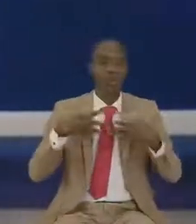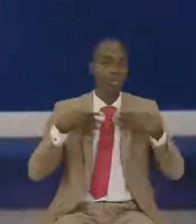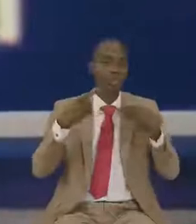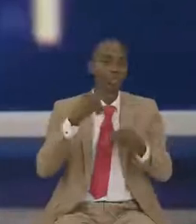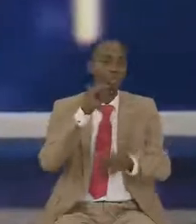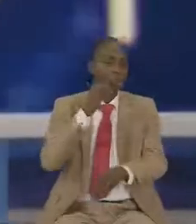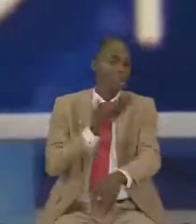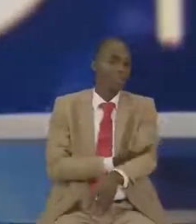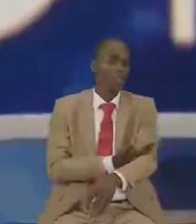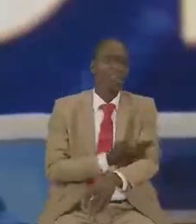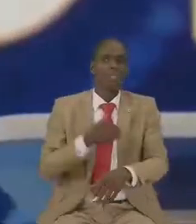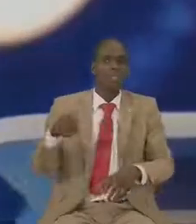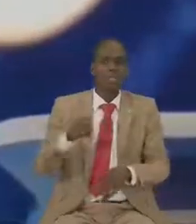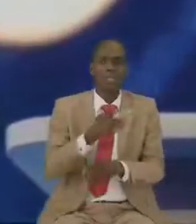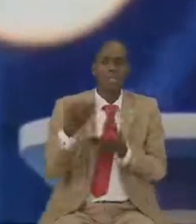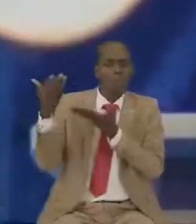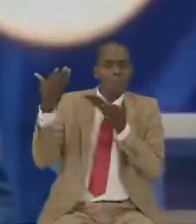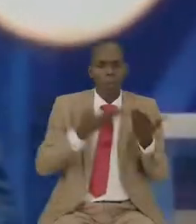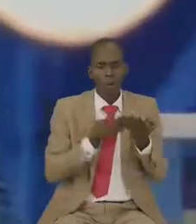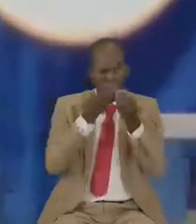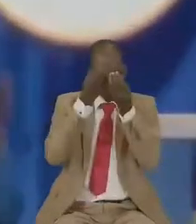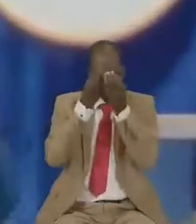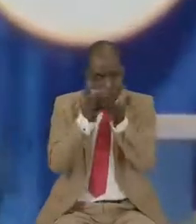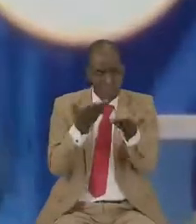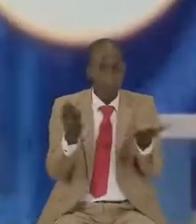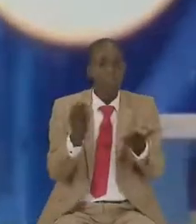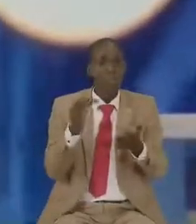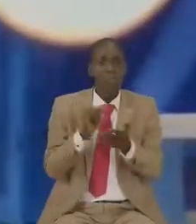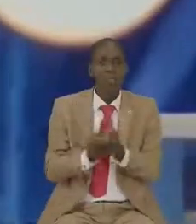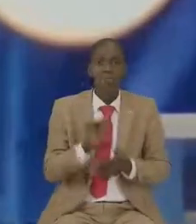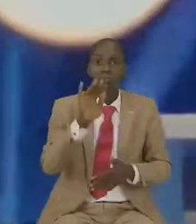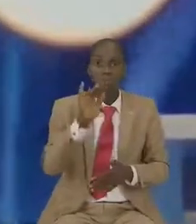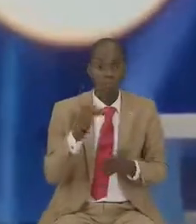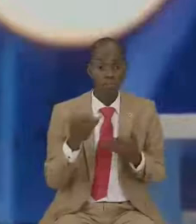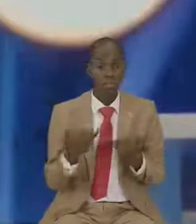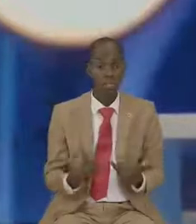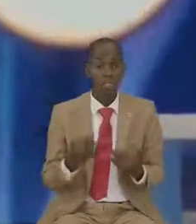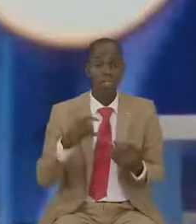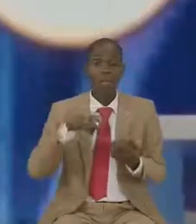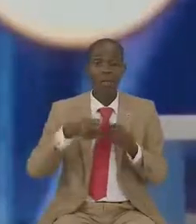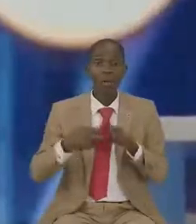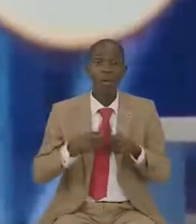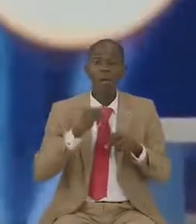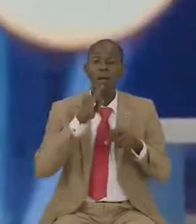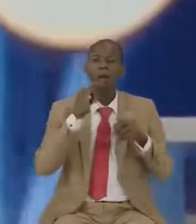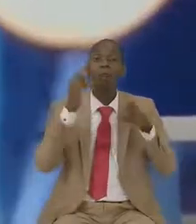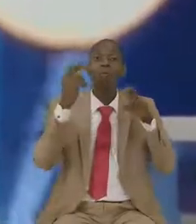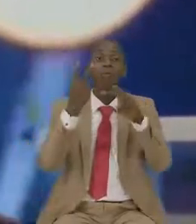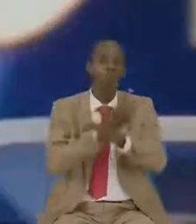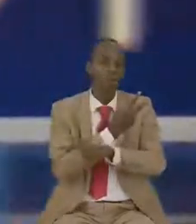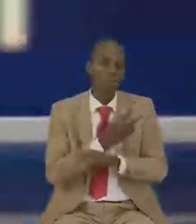sa fille, il a reçu l'information que maintenant que le problème est au-delà de la